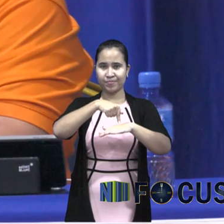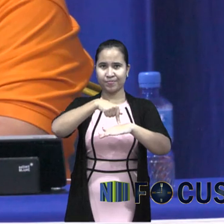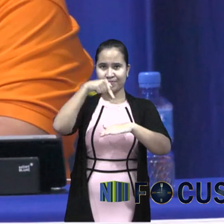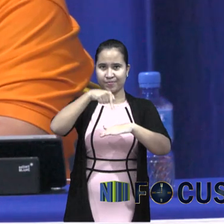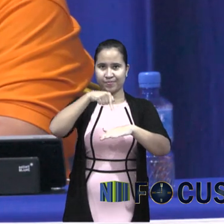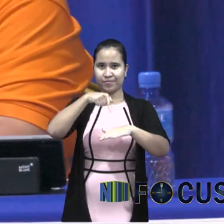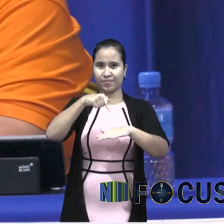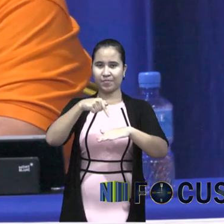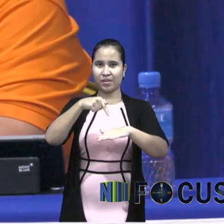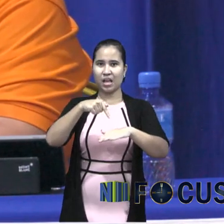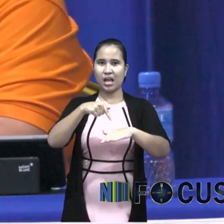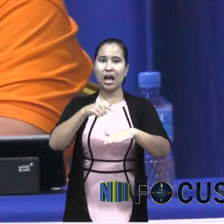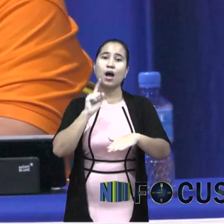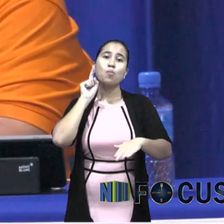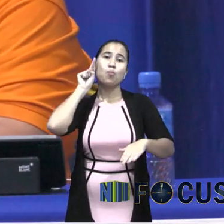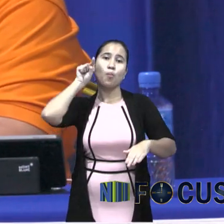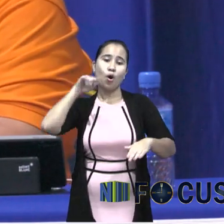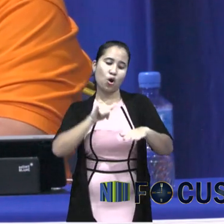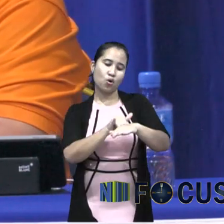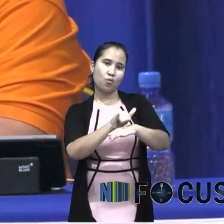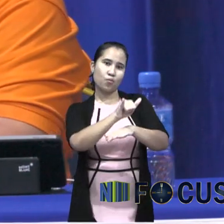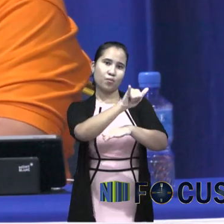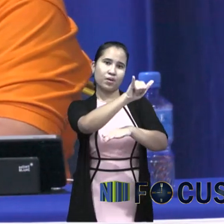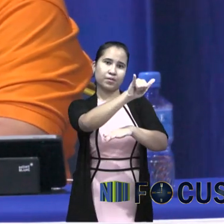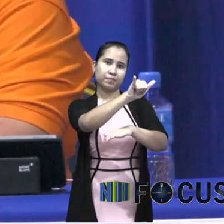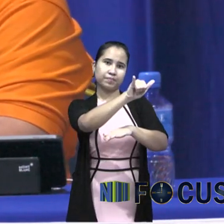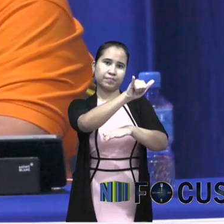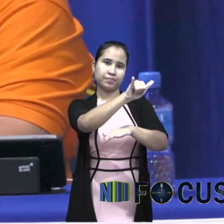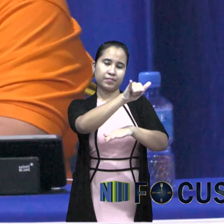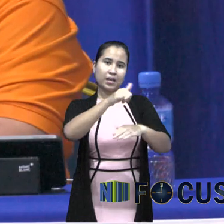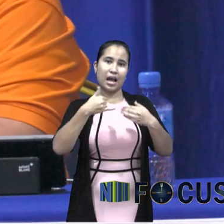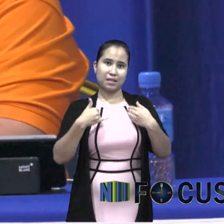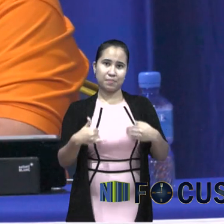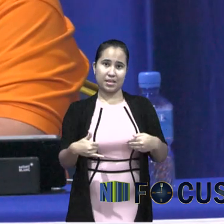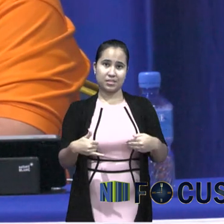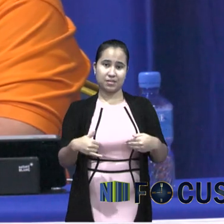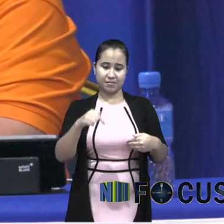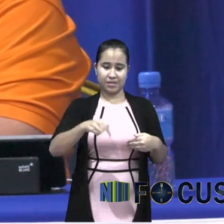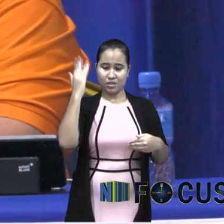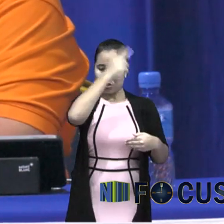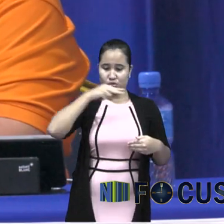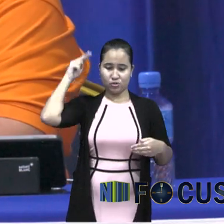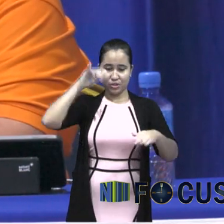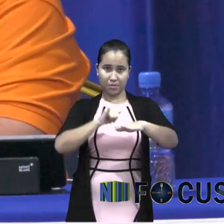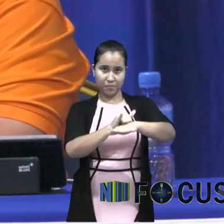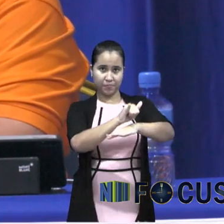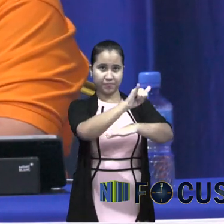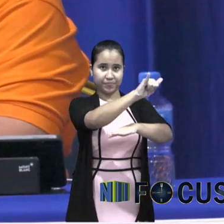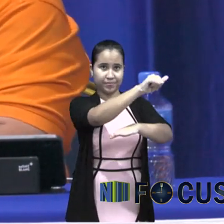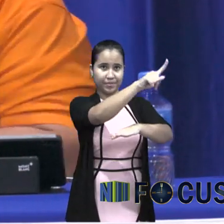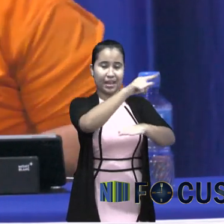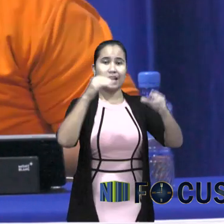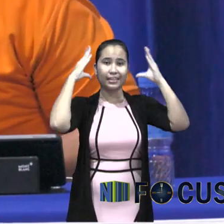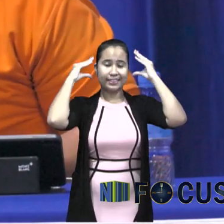Deze vlucht zal morgen vertrekken en deze zal dus repatrianten vanuit Suriname meenemen naar